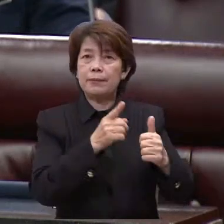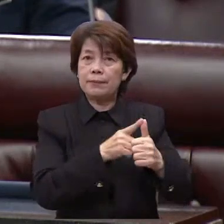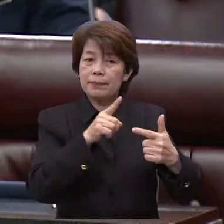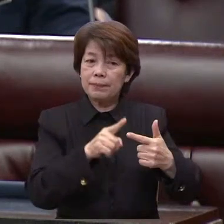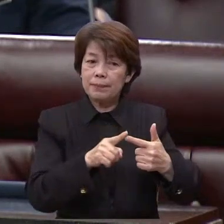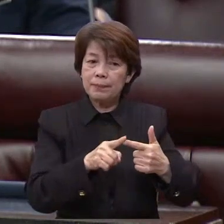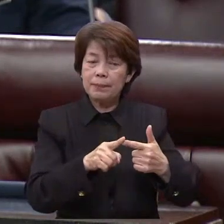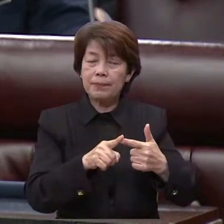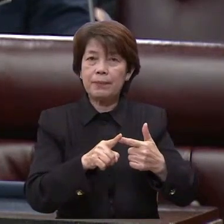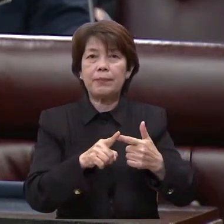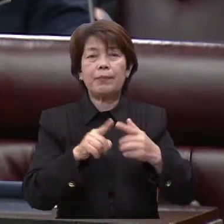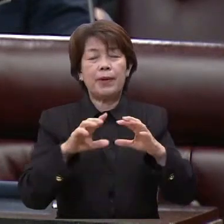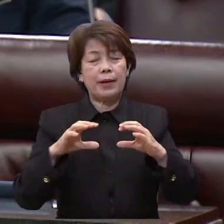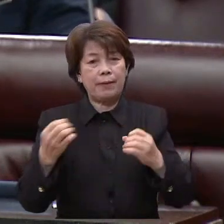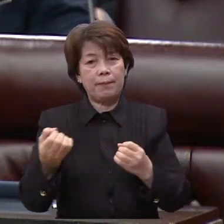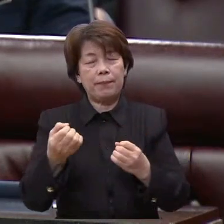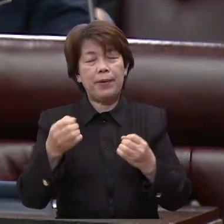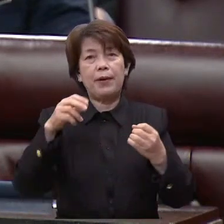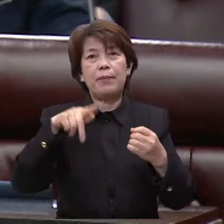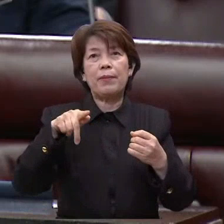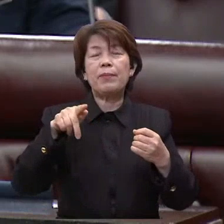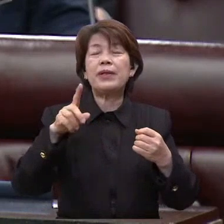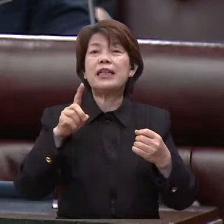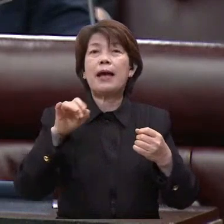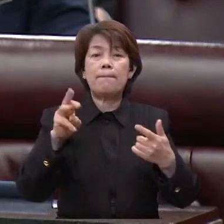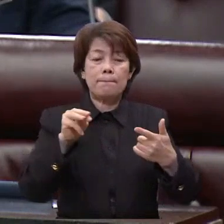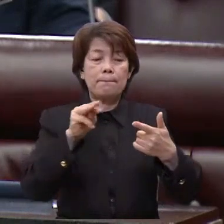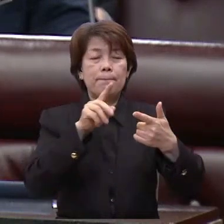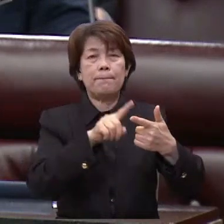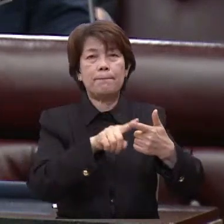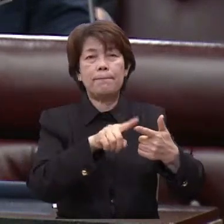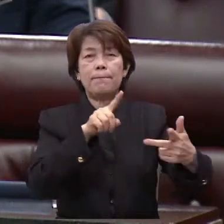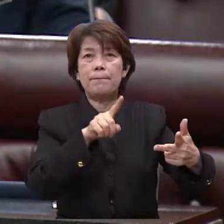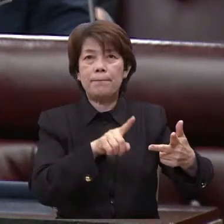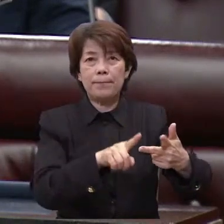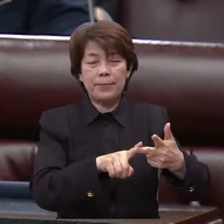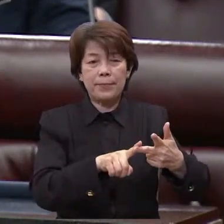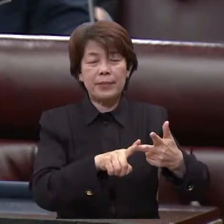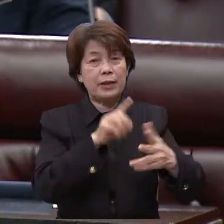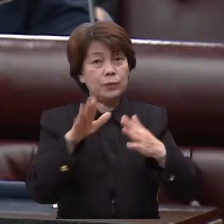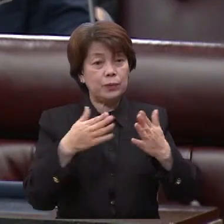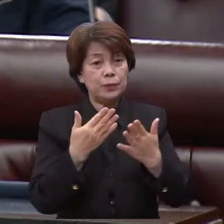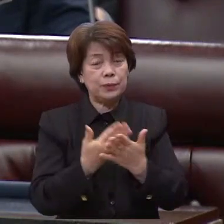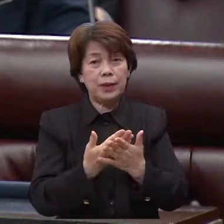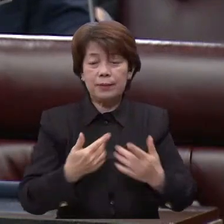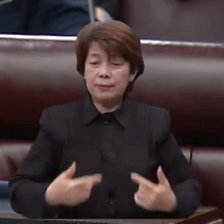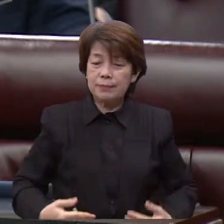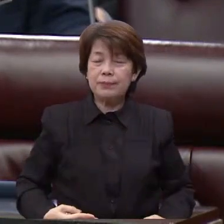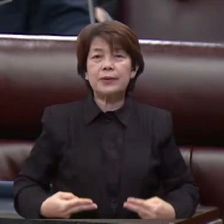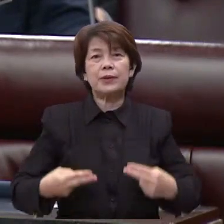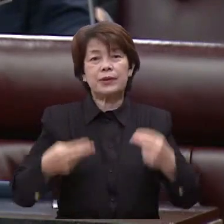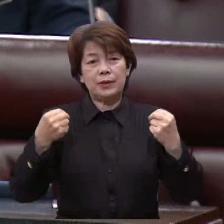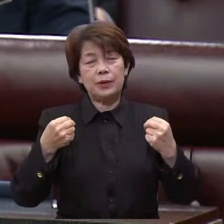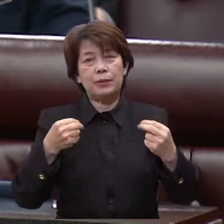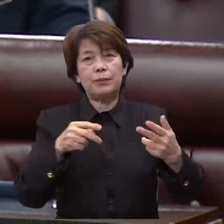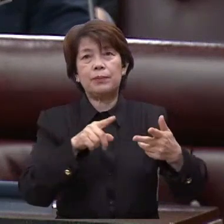tabung pendidikan tinggi nasional atau PDF ketiga maklumat jenis kediaman me rangkaian data